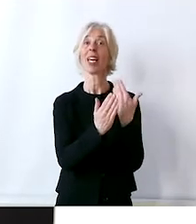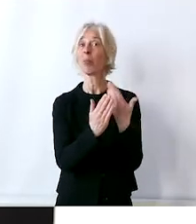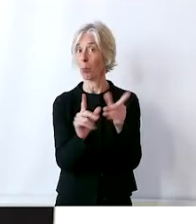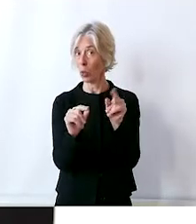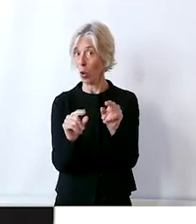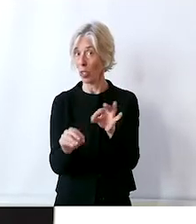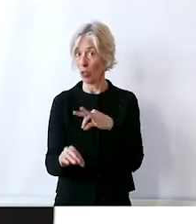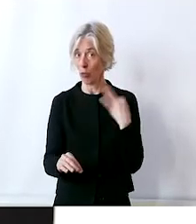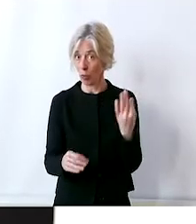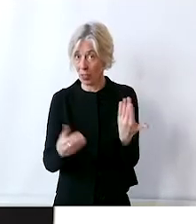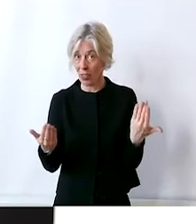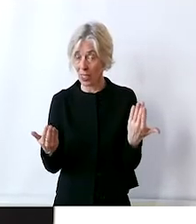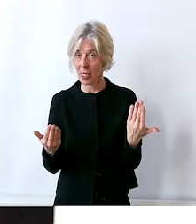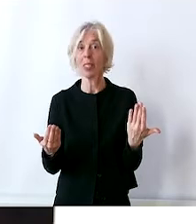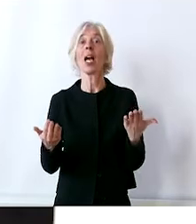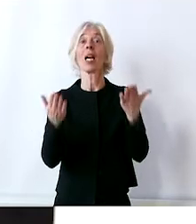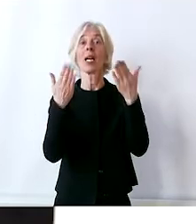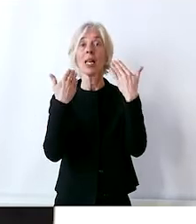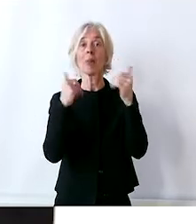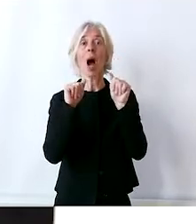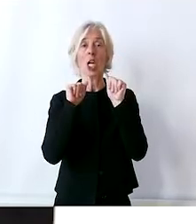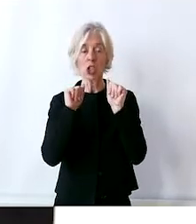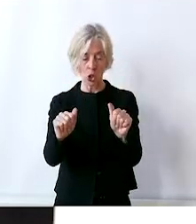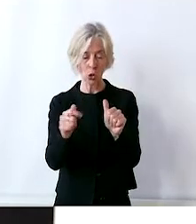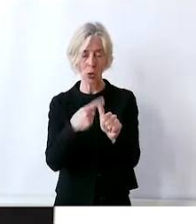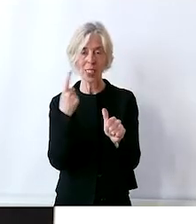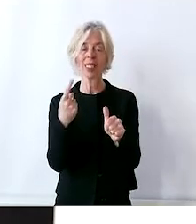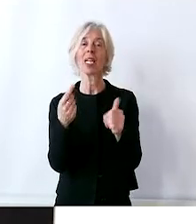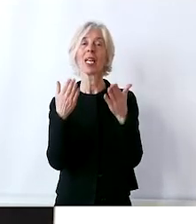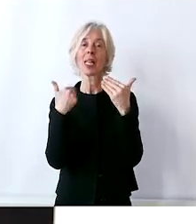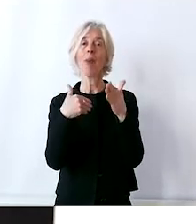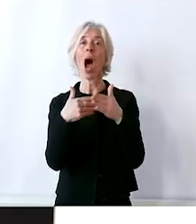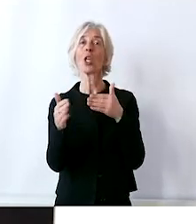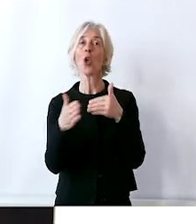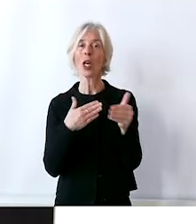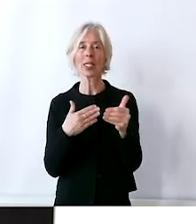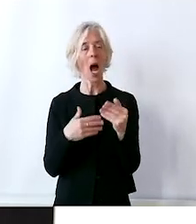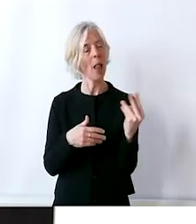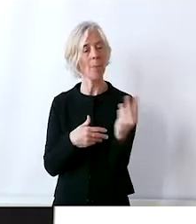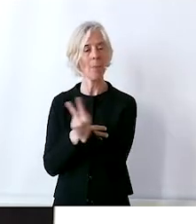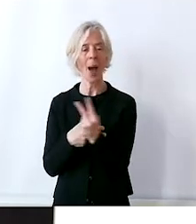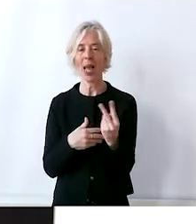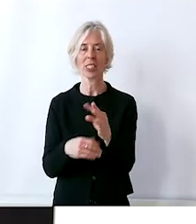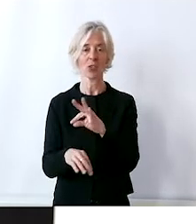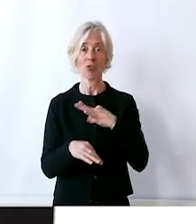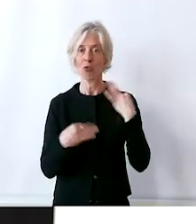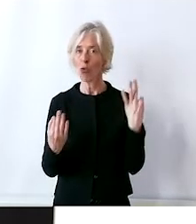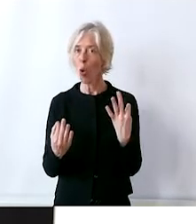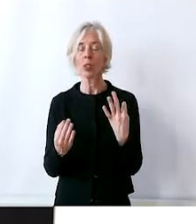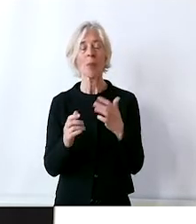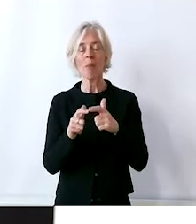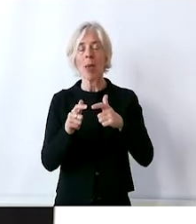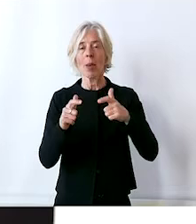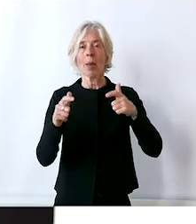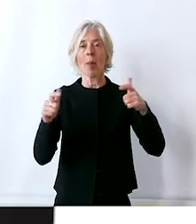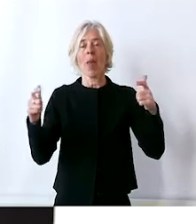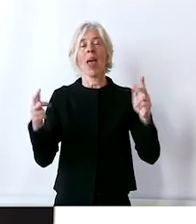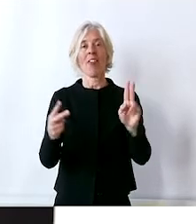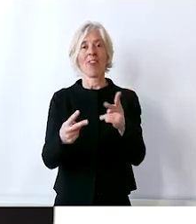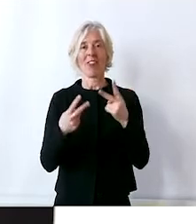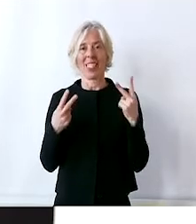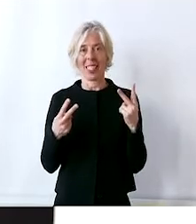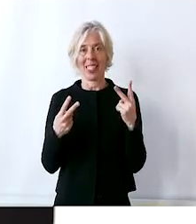und Klimaneutralität zunehmend eine sehr große Rolle, unter anderem im Regionalmanagement, im